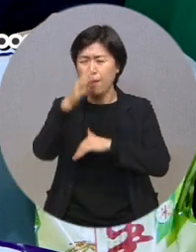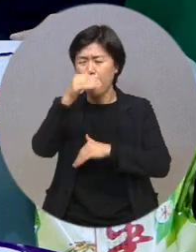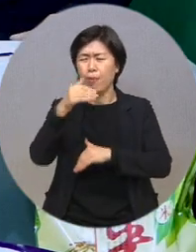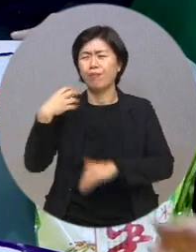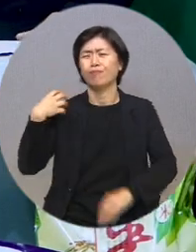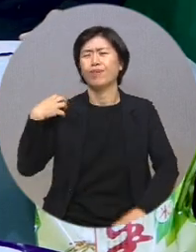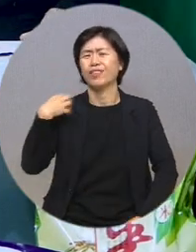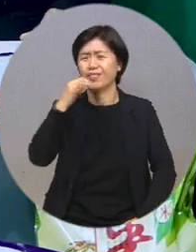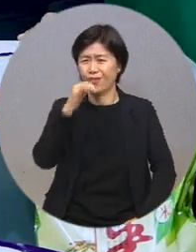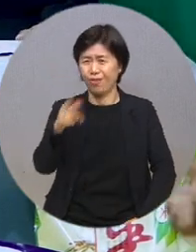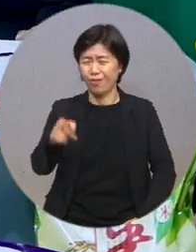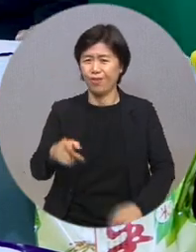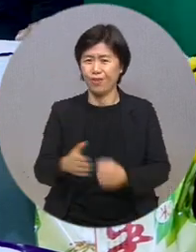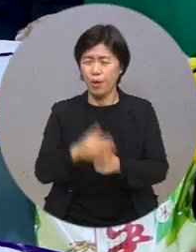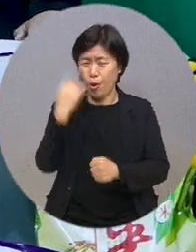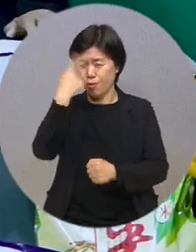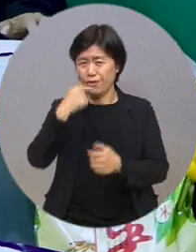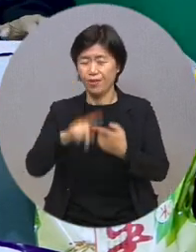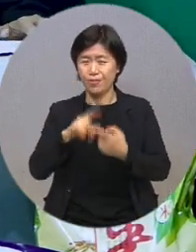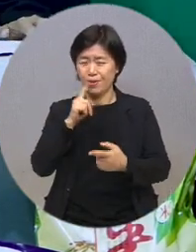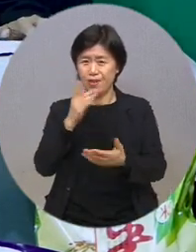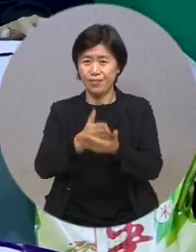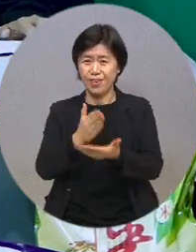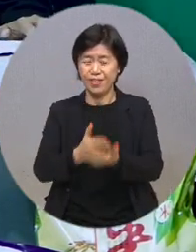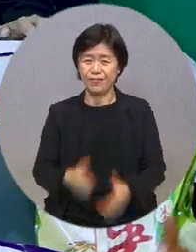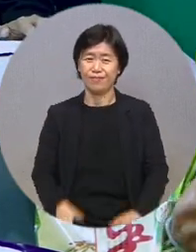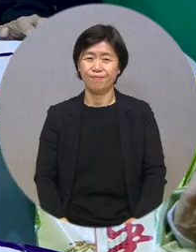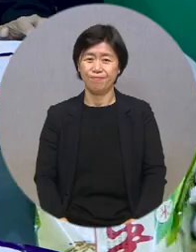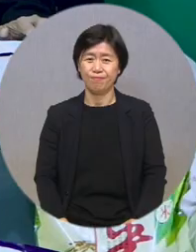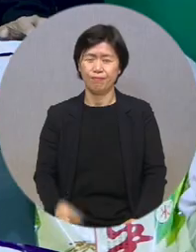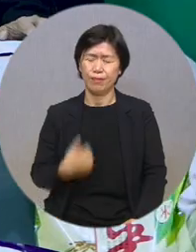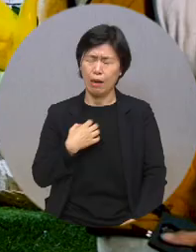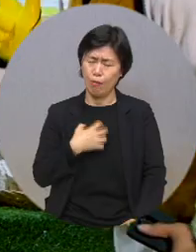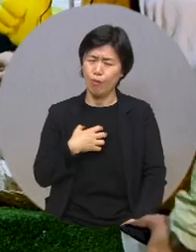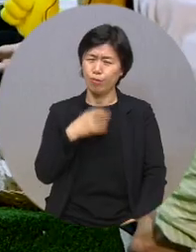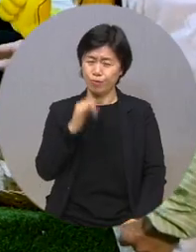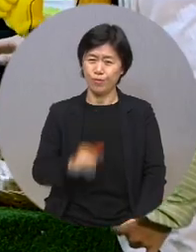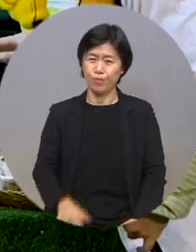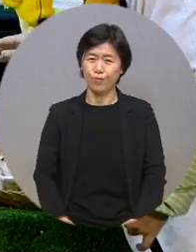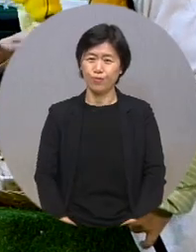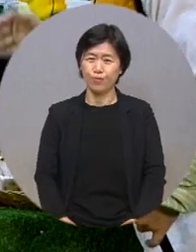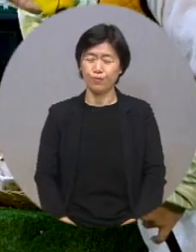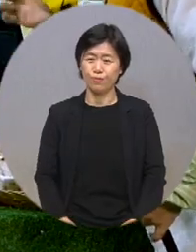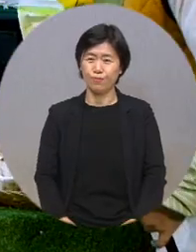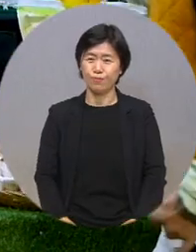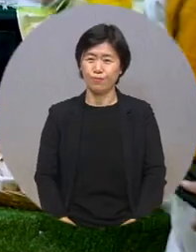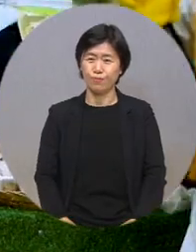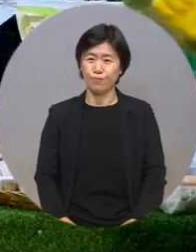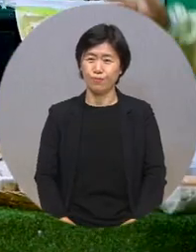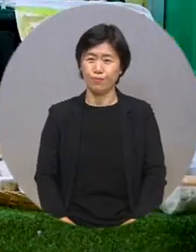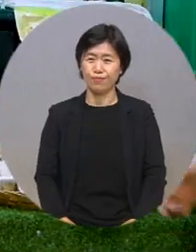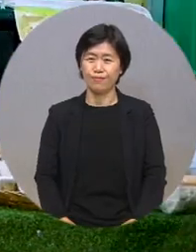되니까 건강하다고 말씀하셔야 될 것 같은 느낌이에요. 저 갑자기 막 아주 걱정돼가지고. 네? 자 선배님. 아니,